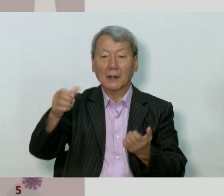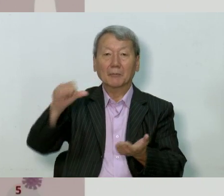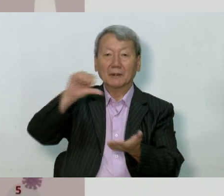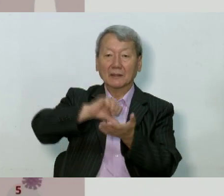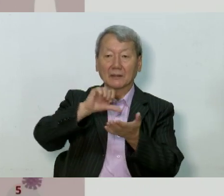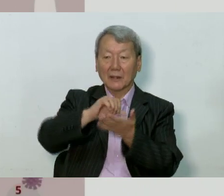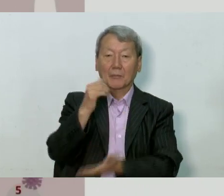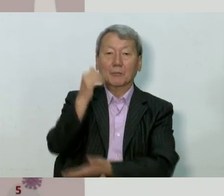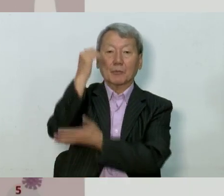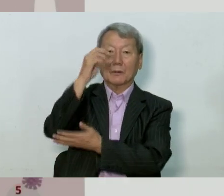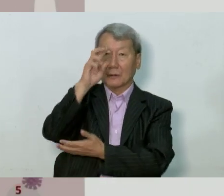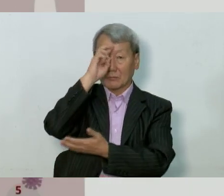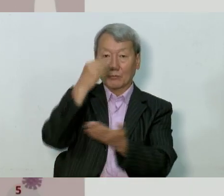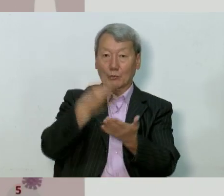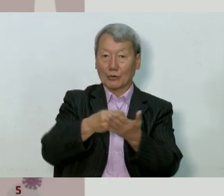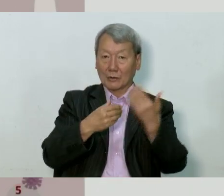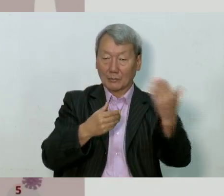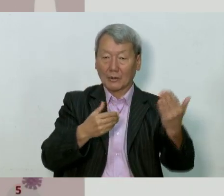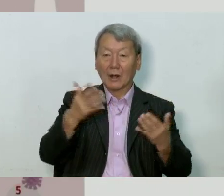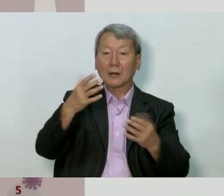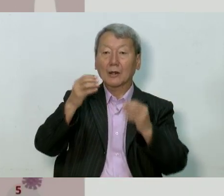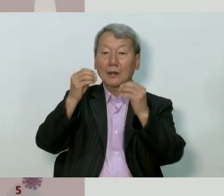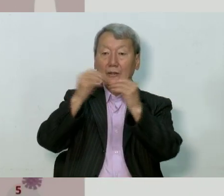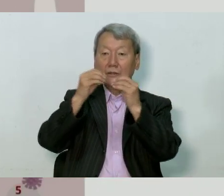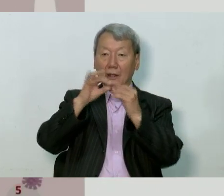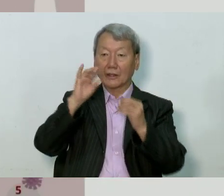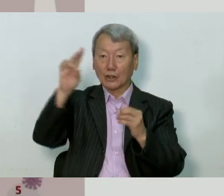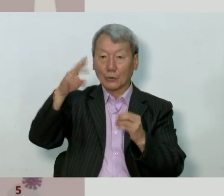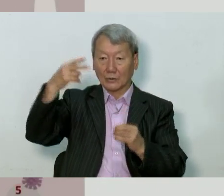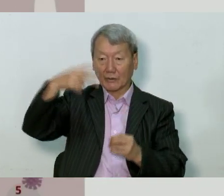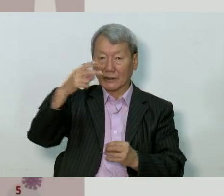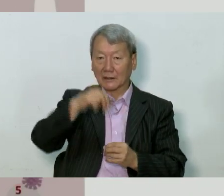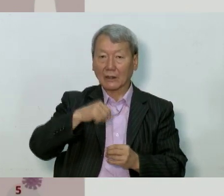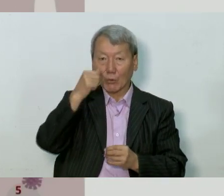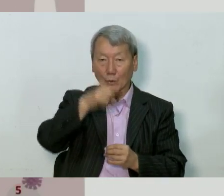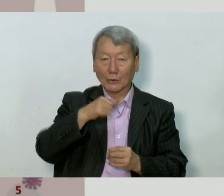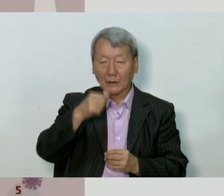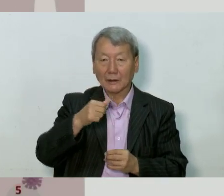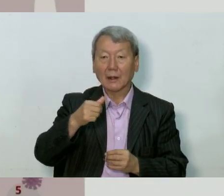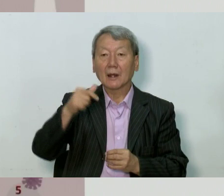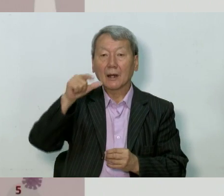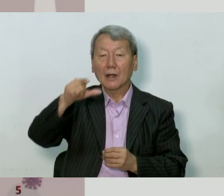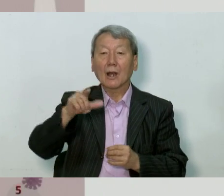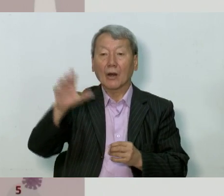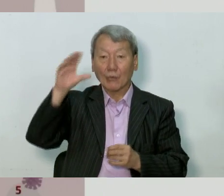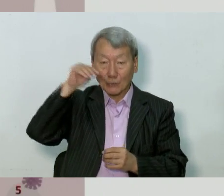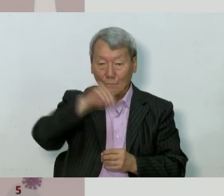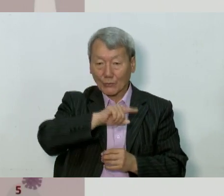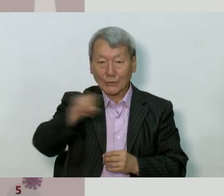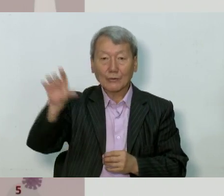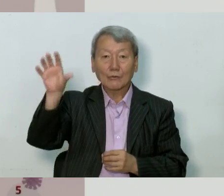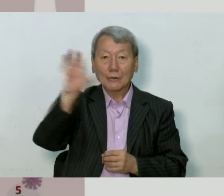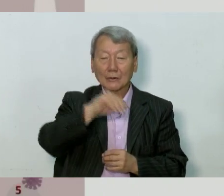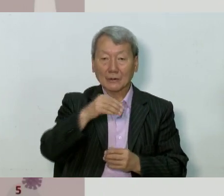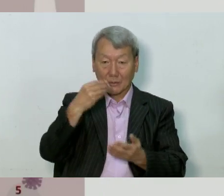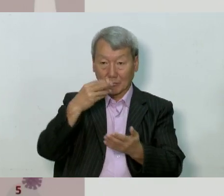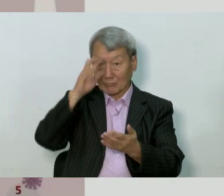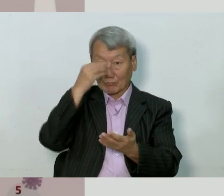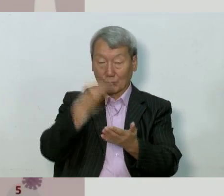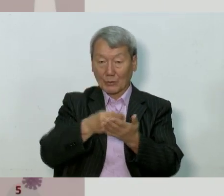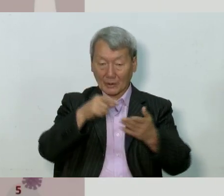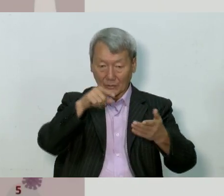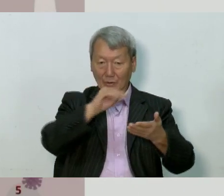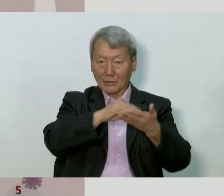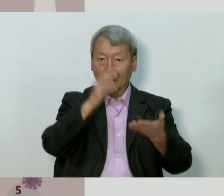представлена на поддержку бюджета, поступила 10 июня 2020 года, отражена в ресурсной части бюджета